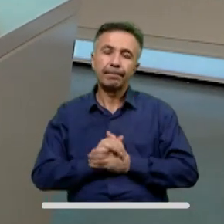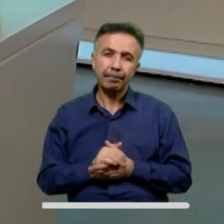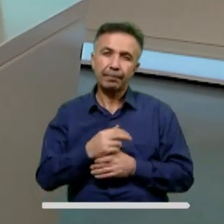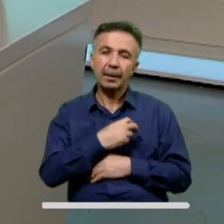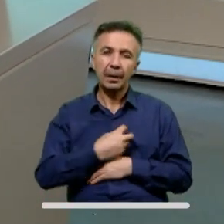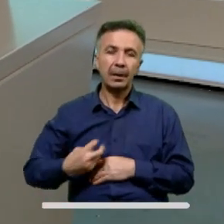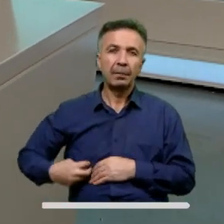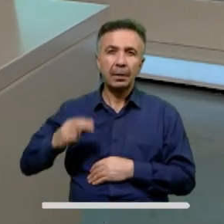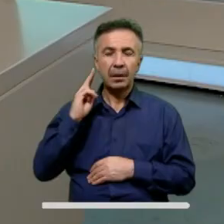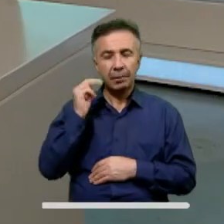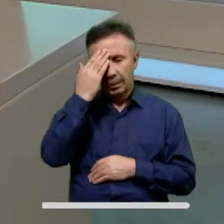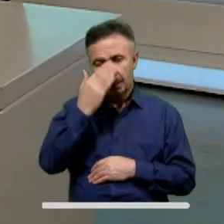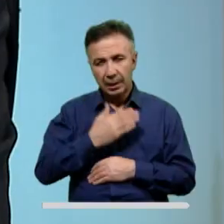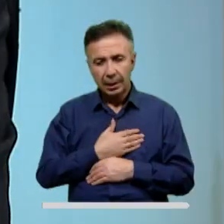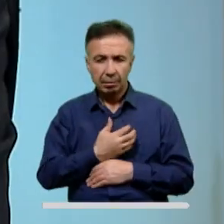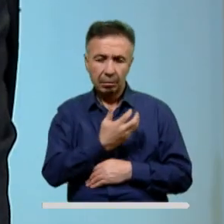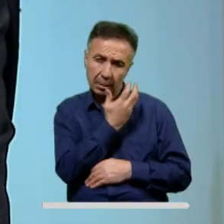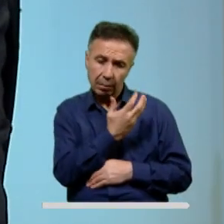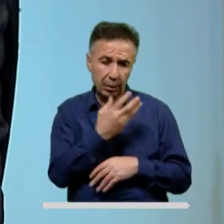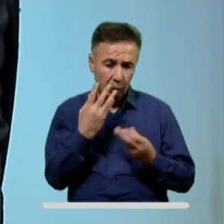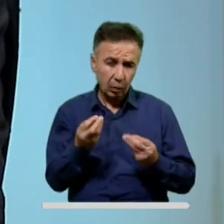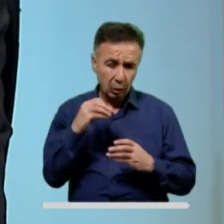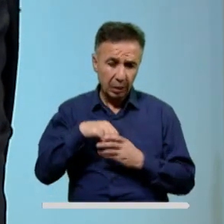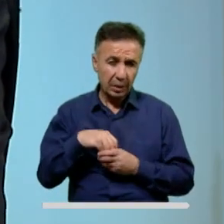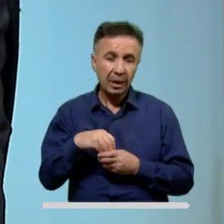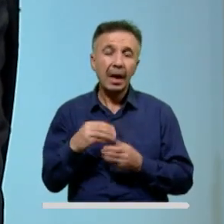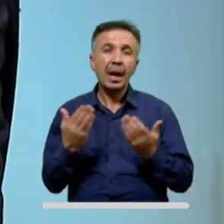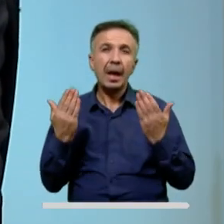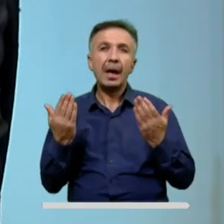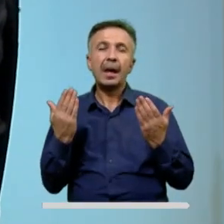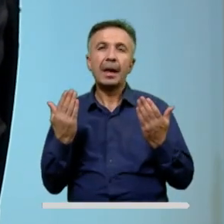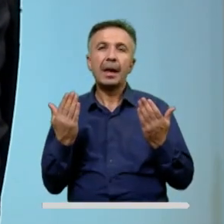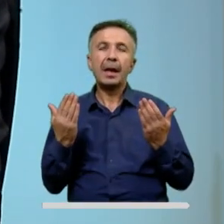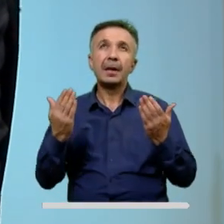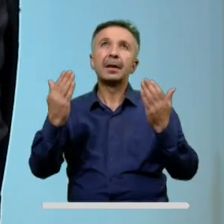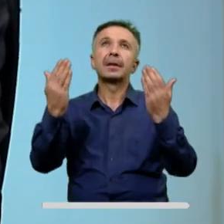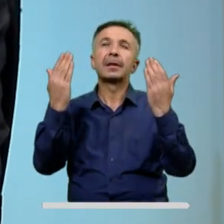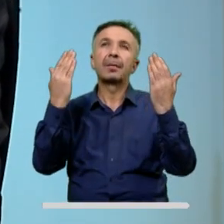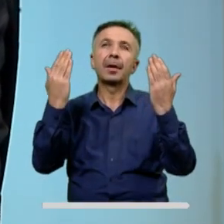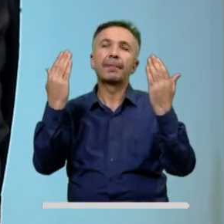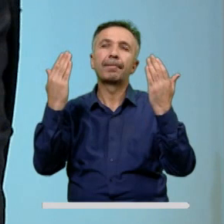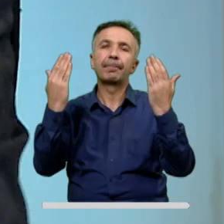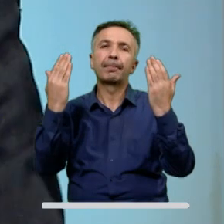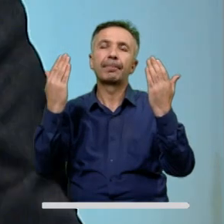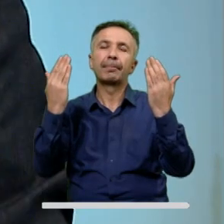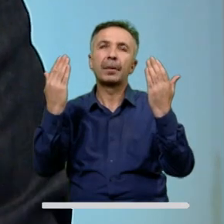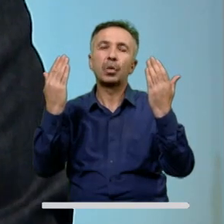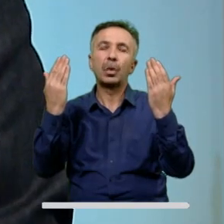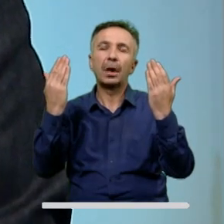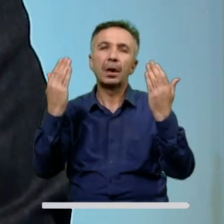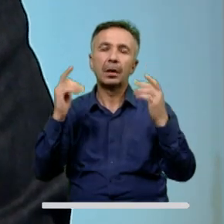Resulullah Aleyhisselam'ın tavsiyesi olduğu için ne yapıyoruz? Eller semaya yönelik böyle dua